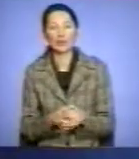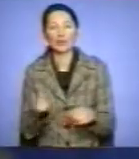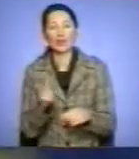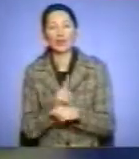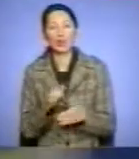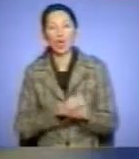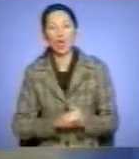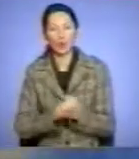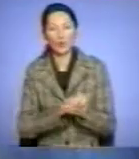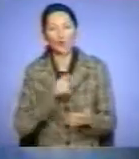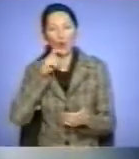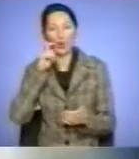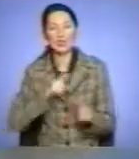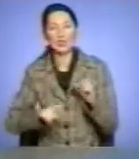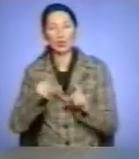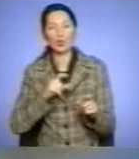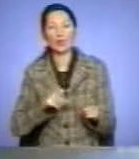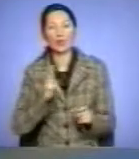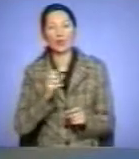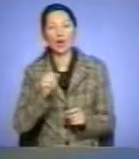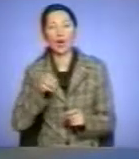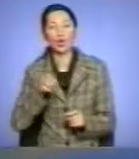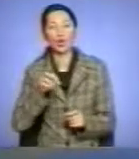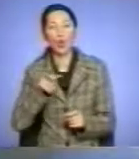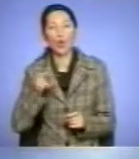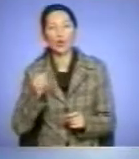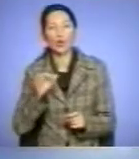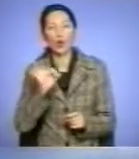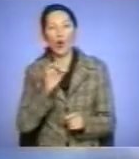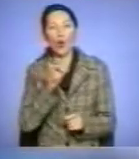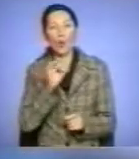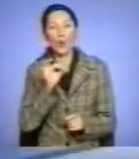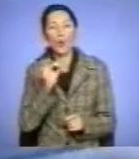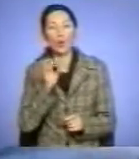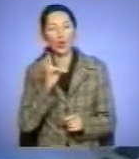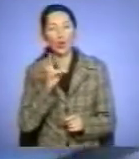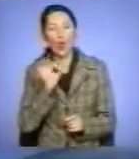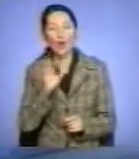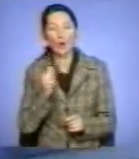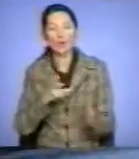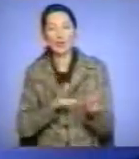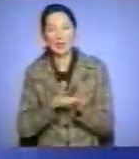Тернопільське товариство українських студентів-католиків «Обнова» на Різдво колядуватимуть у Донецьку.